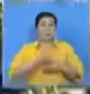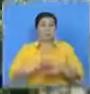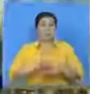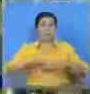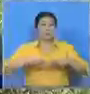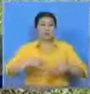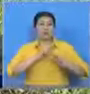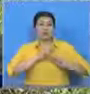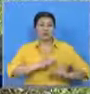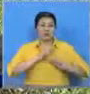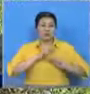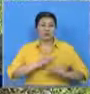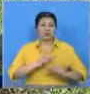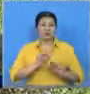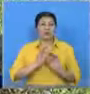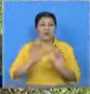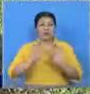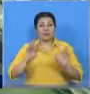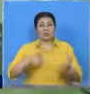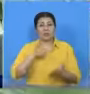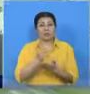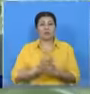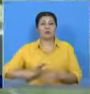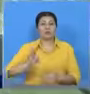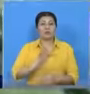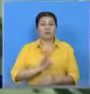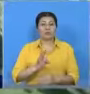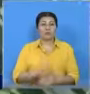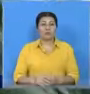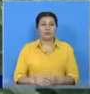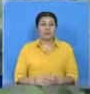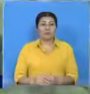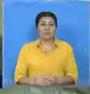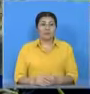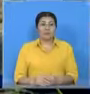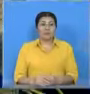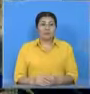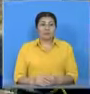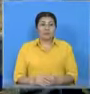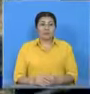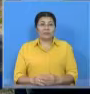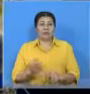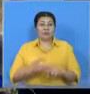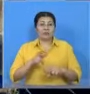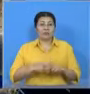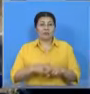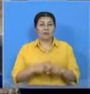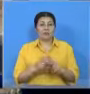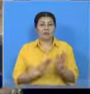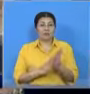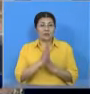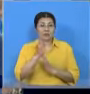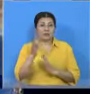кампания. Презентовали главе региона обновленную технику. Жизнеспособных стеблей есть. Ну, здесь уже гораздо